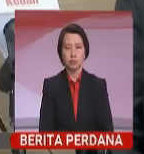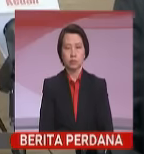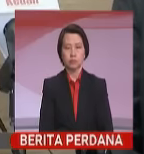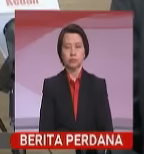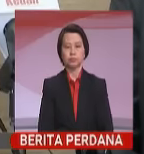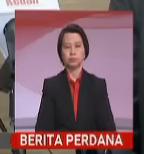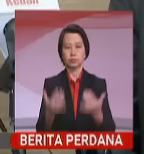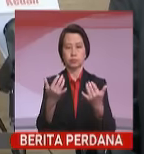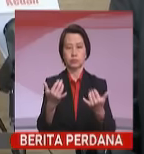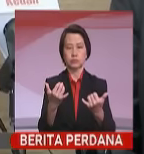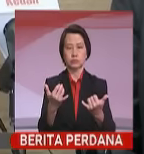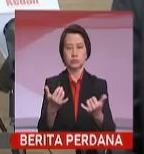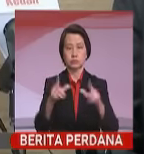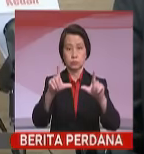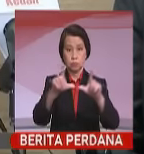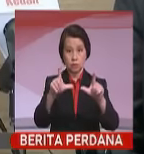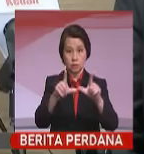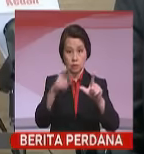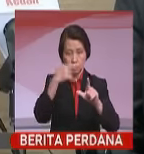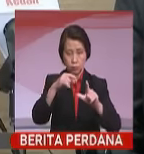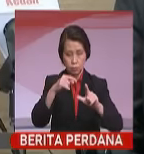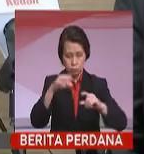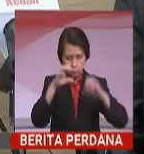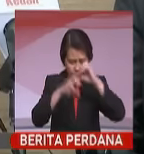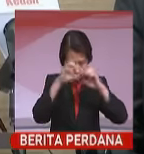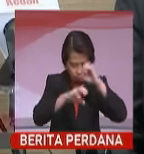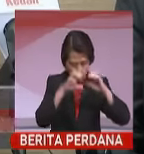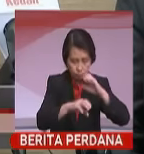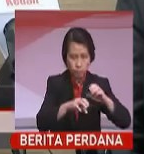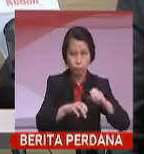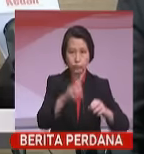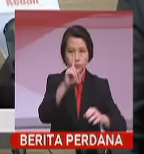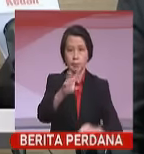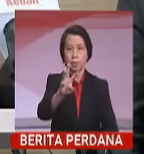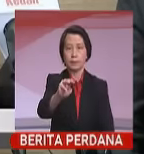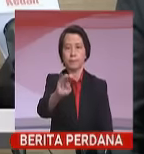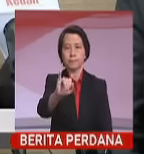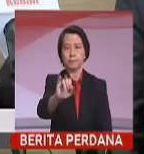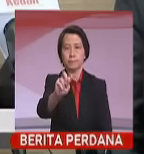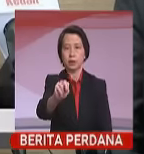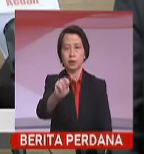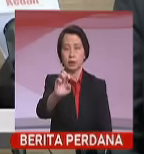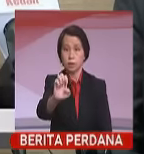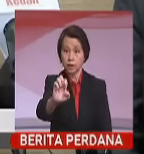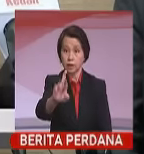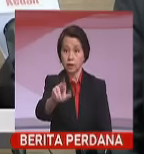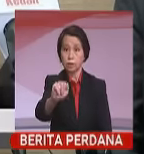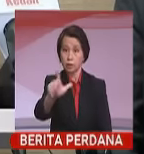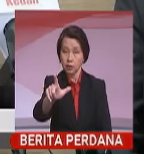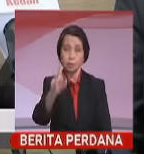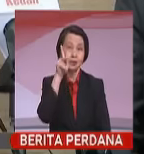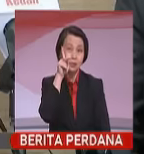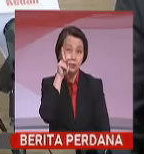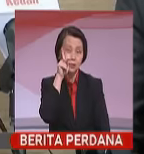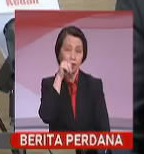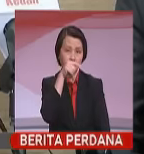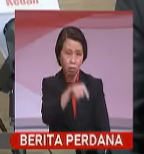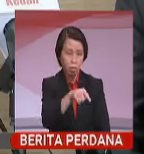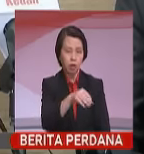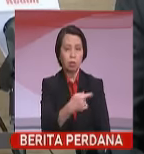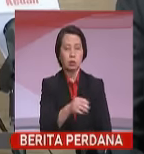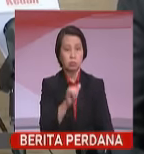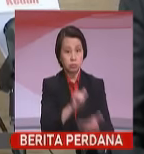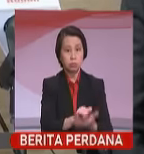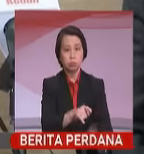Meluluskan permit teroka kepada satu mineral baru di Kedah. Dan mineral ini Allah